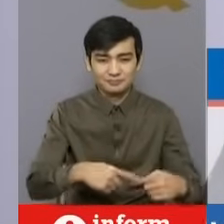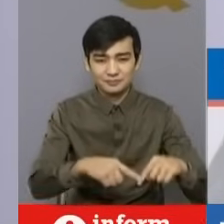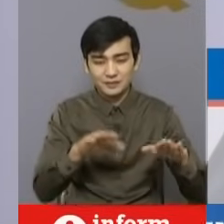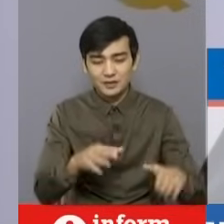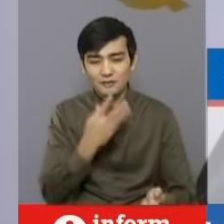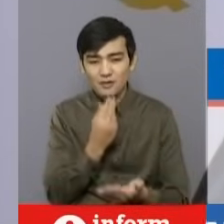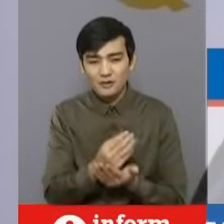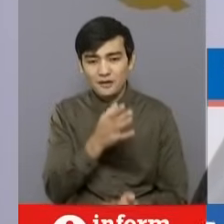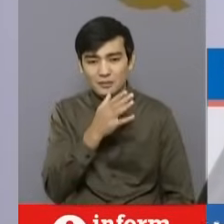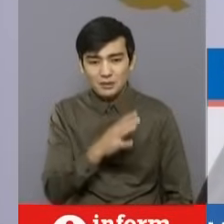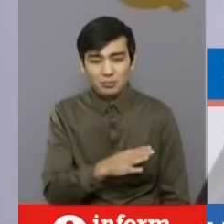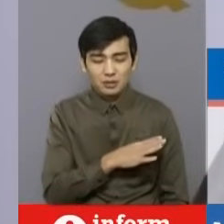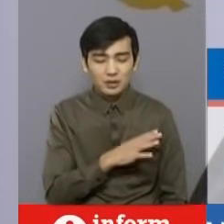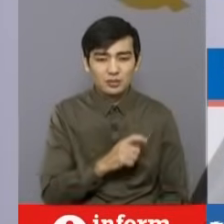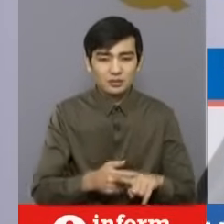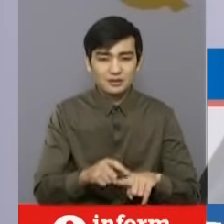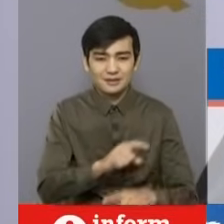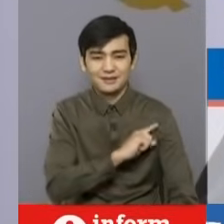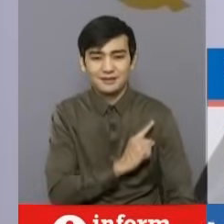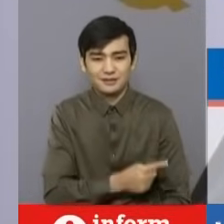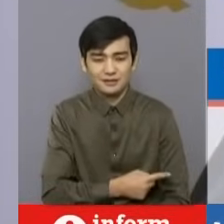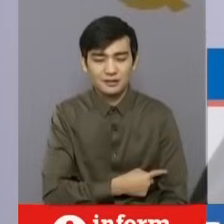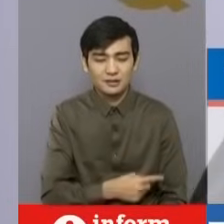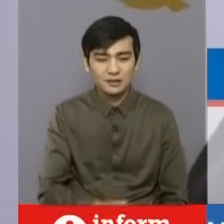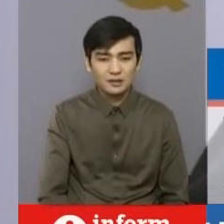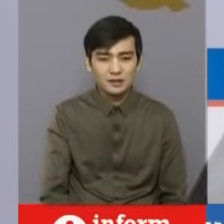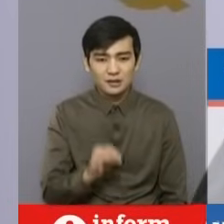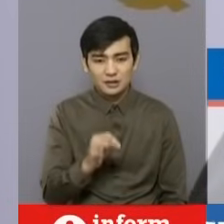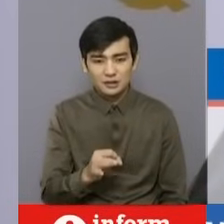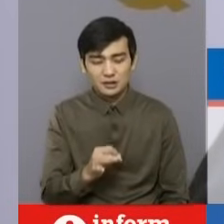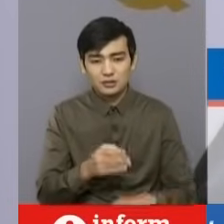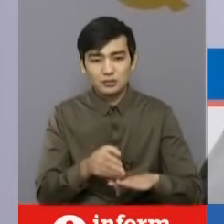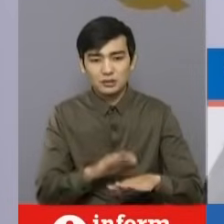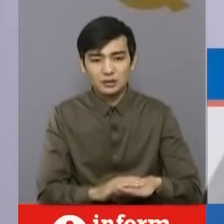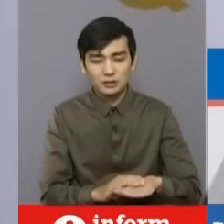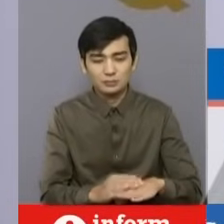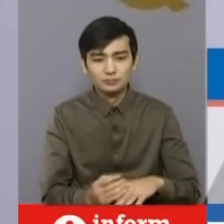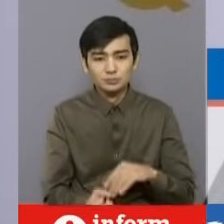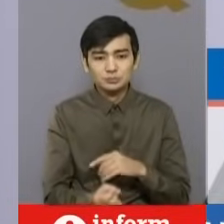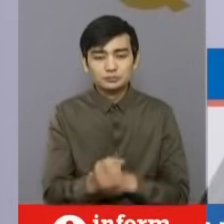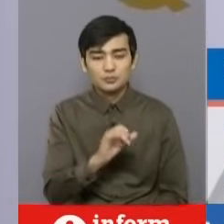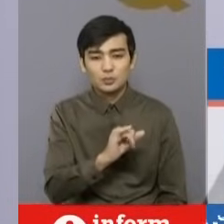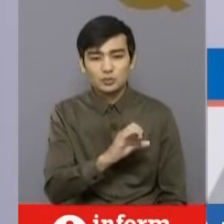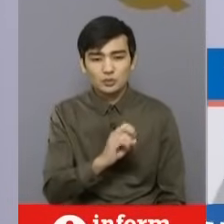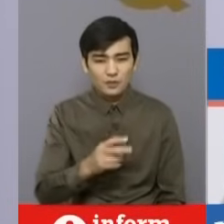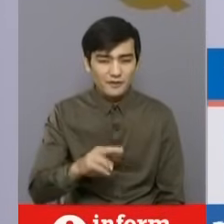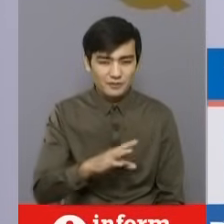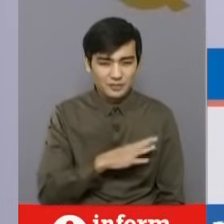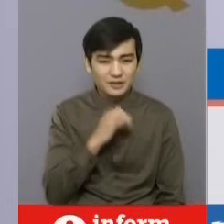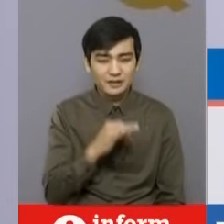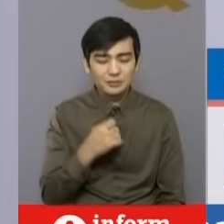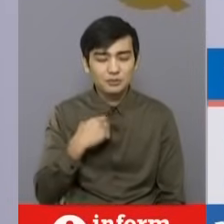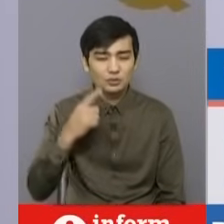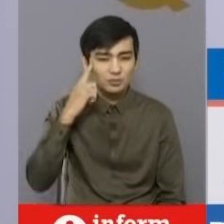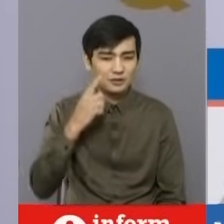время были очень сильно скажем так условия участия в конкурсе и мы предполагаем что